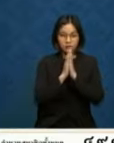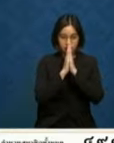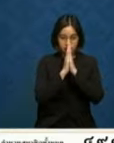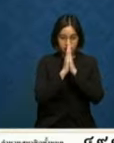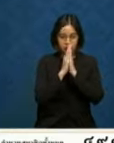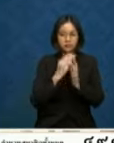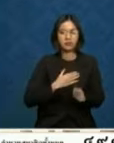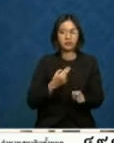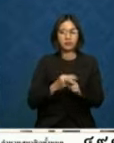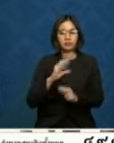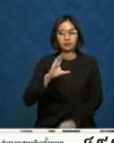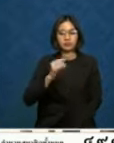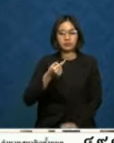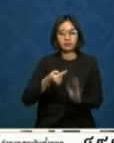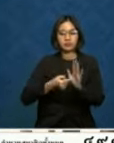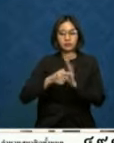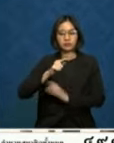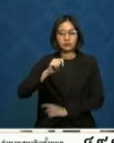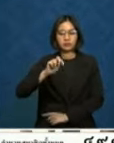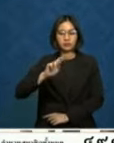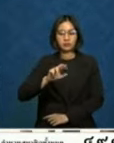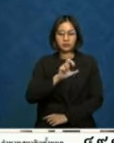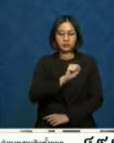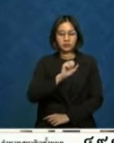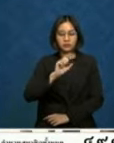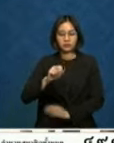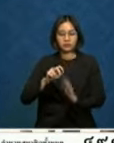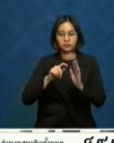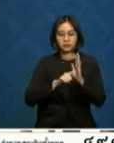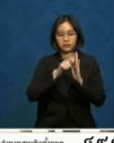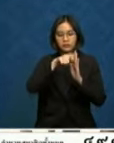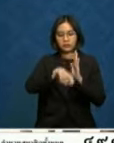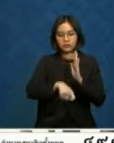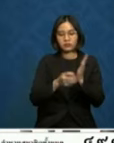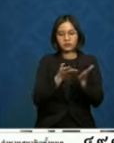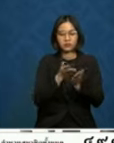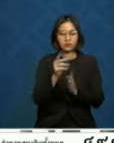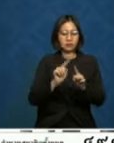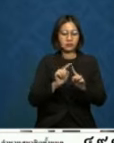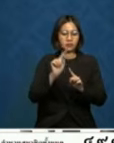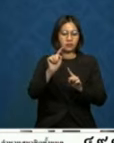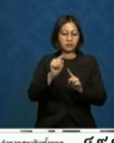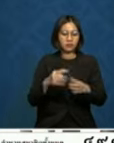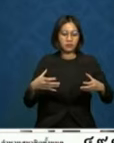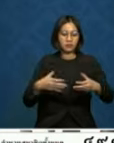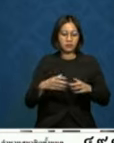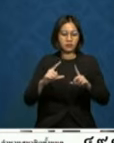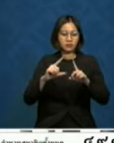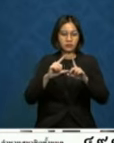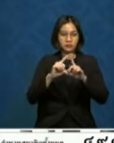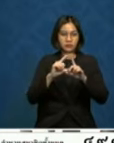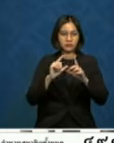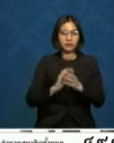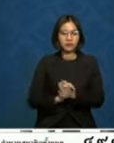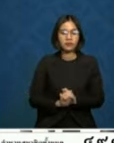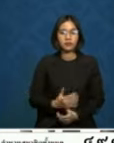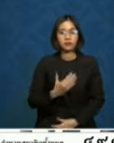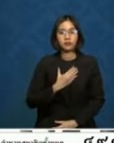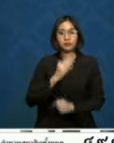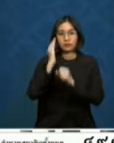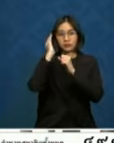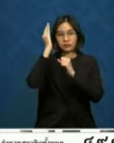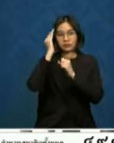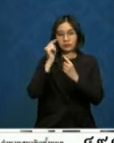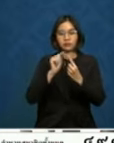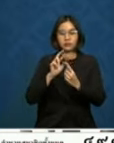ที่เคารพผมฉัตรสุภัทรวณิชผู้แทนราษฎรนครราชสีมาเขต1นายโมพรรคประชาชนครับผมขออภิปราย